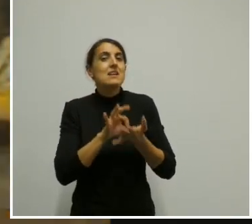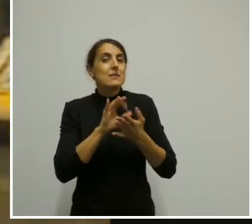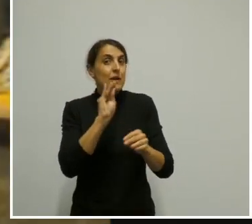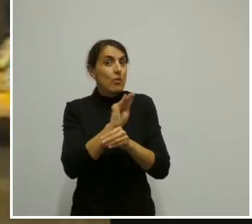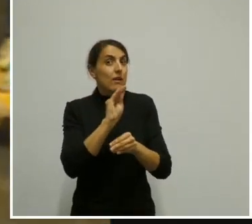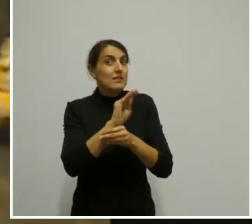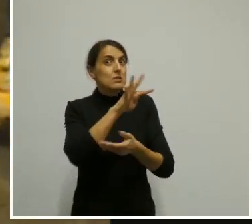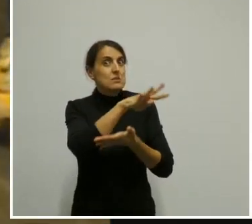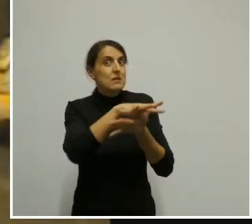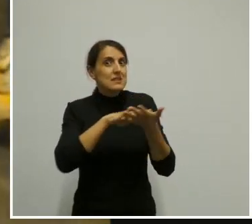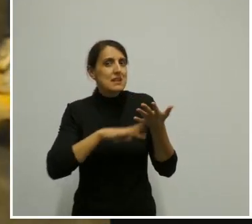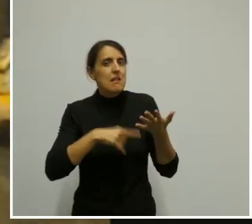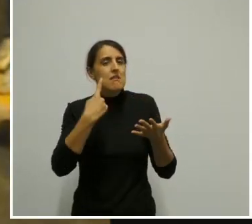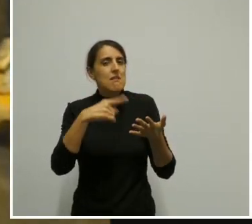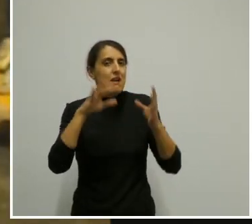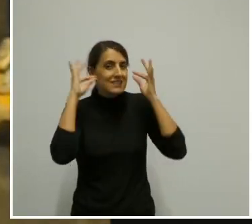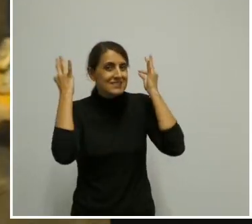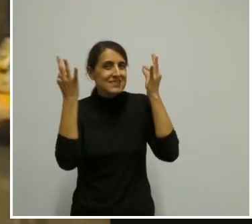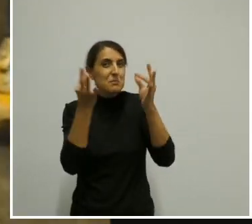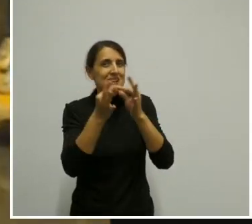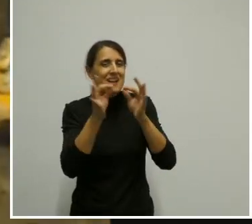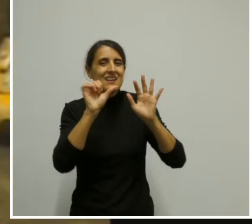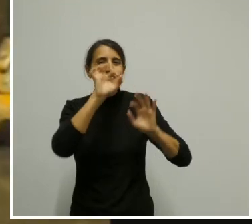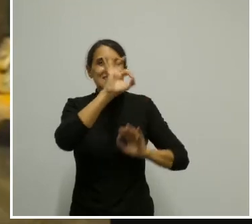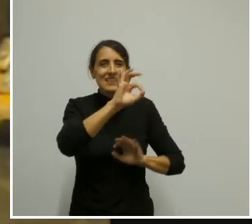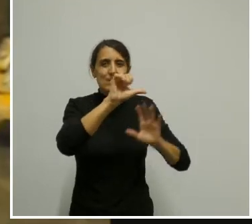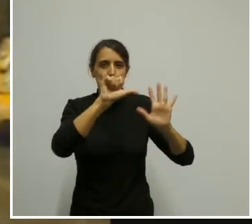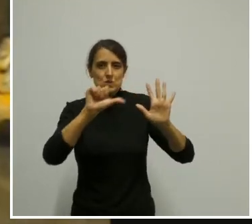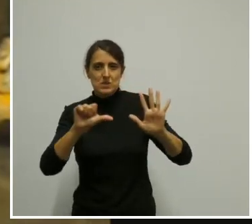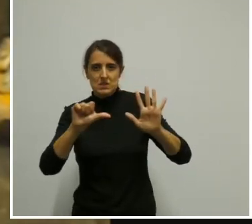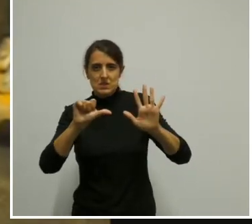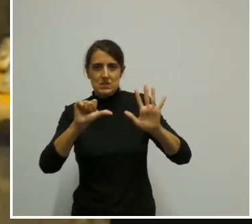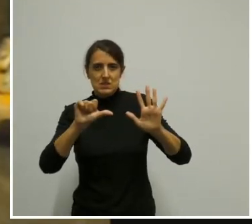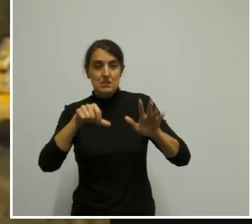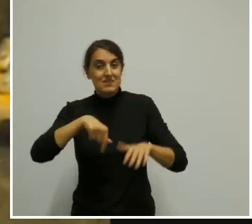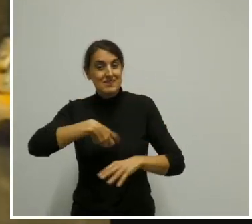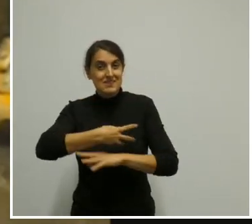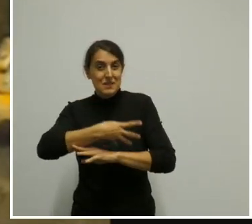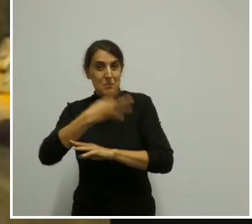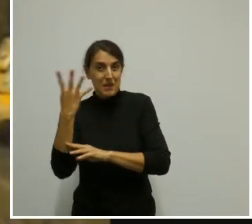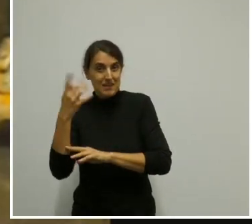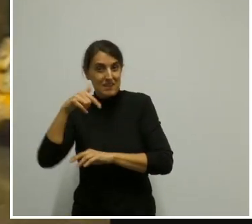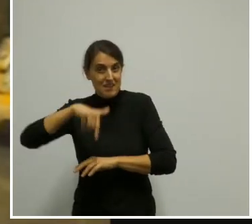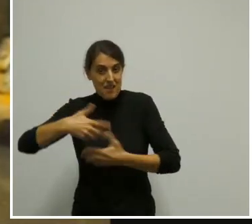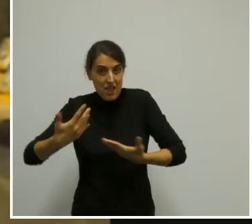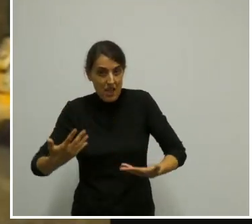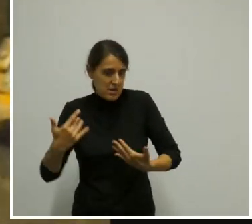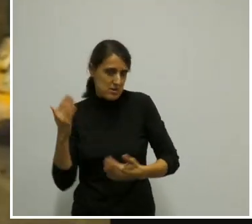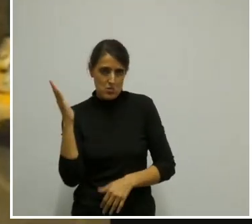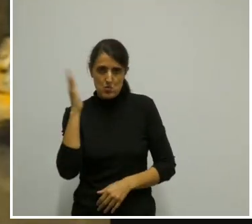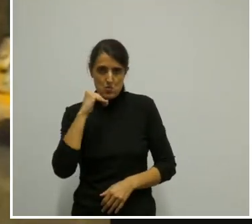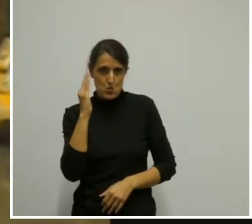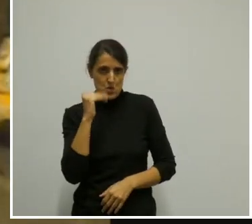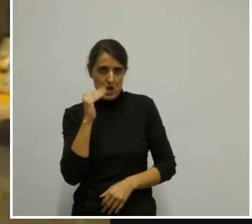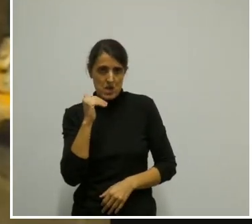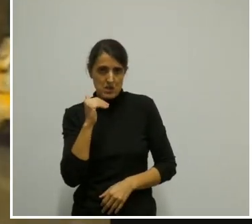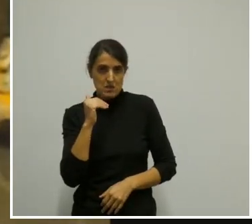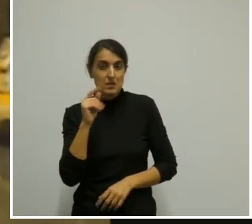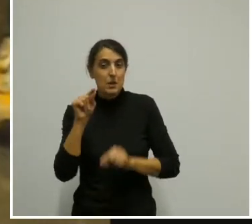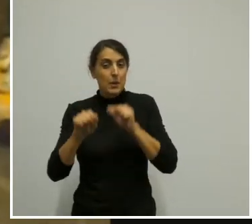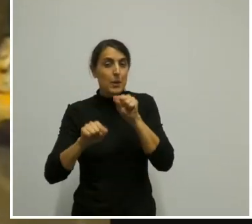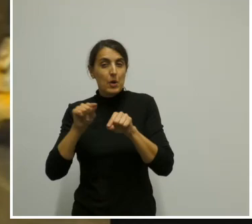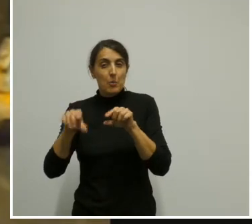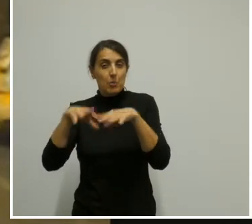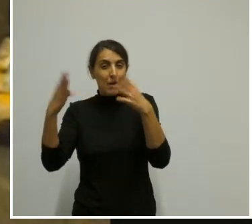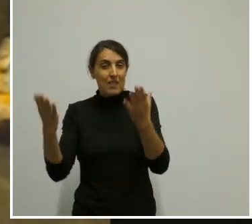Barcelona que tenen un seminari 06. També està molt bé. Aquí a Sant Martí ara mateix no n'hi ha. Em sembla que abans de pandèmia sí